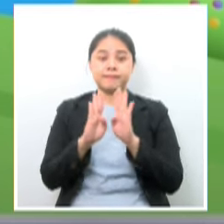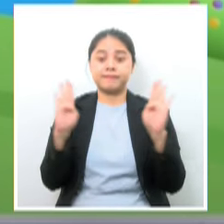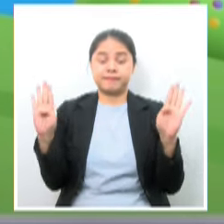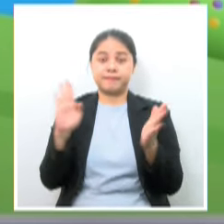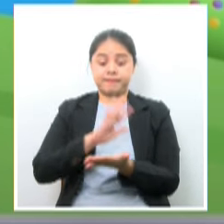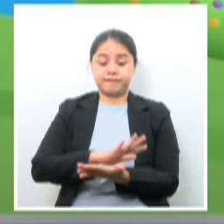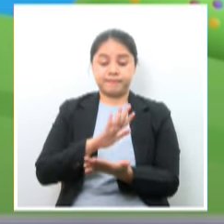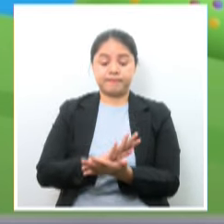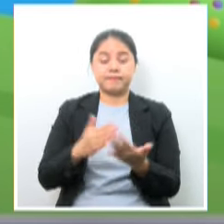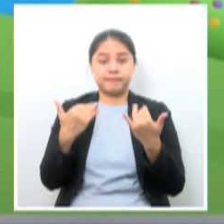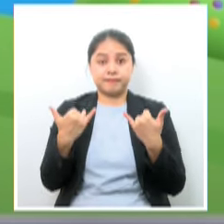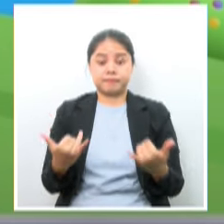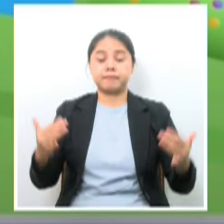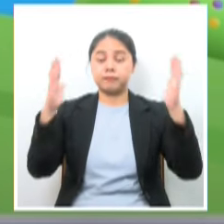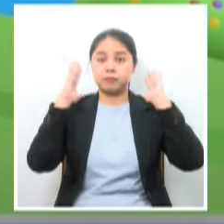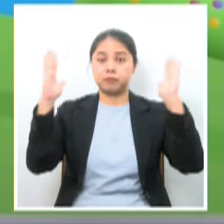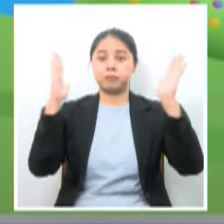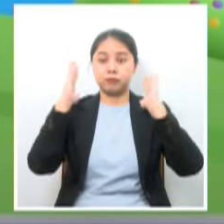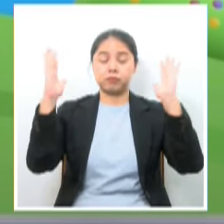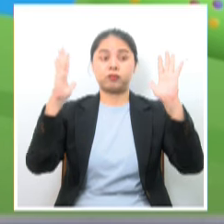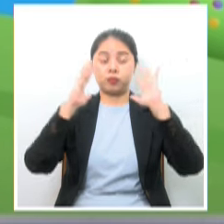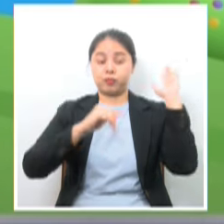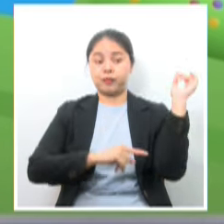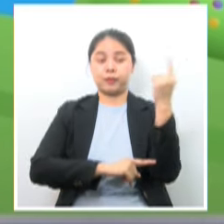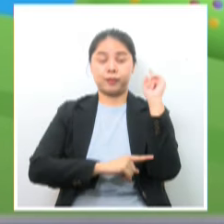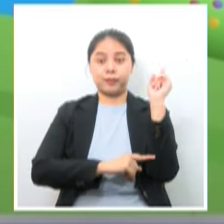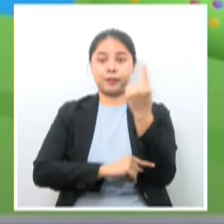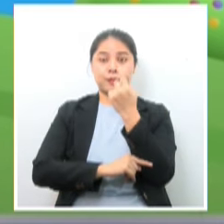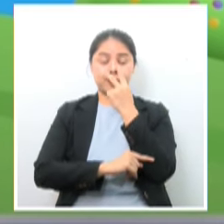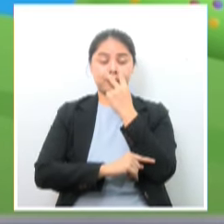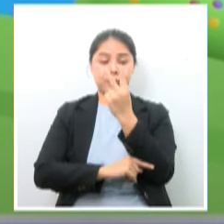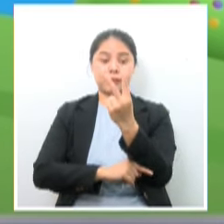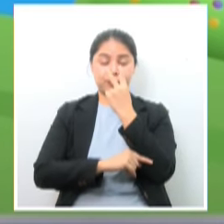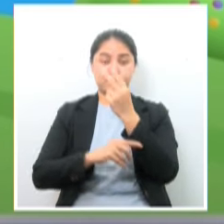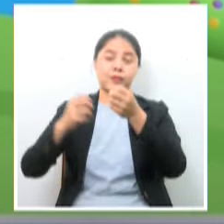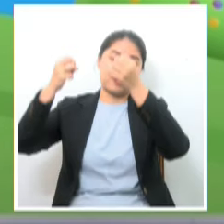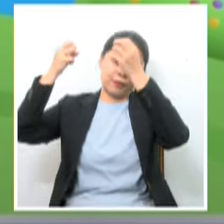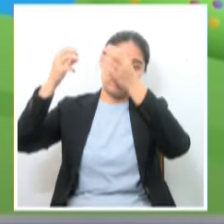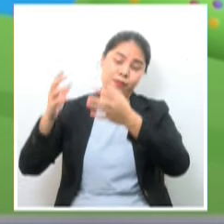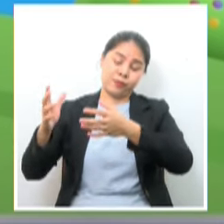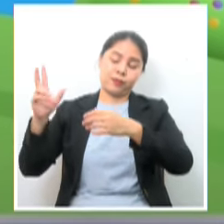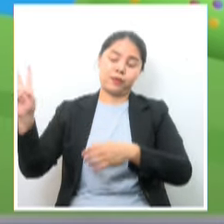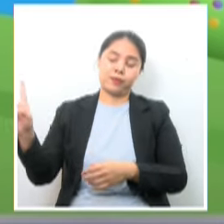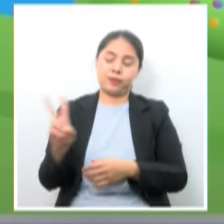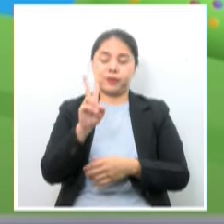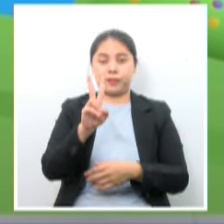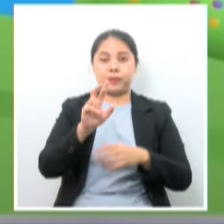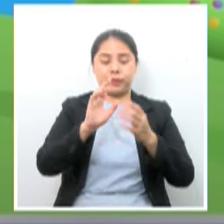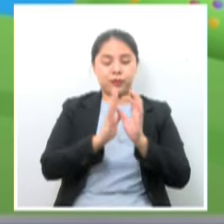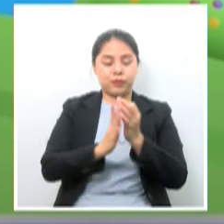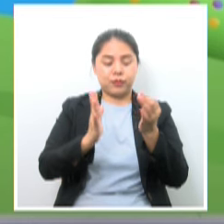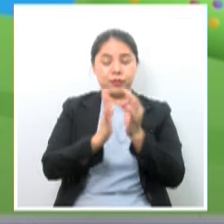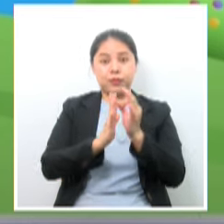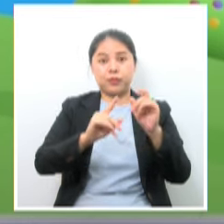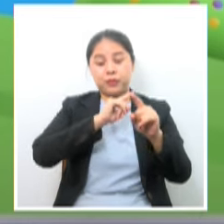อยากจะเน้นย้ำในเรื่องของการประชาสัมพันธ์ยุคใหม่นะครับวันนี้ผมได้เชิญคุณครูนะครับที่เป็นเจ้าของเพจต่างๆนะครับ